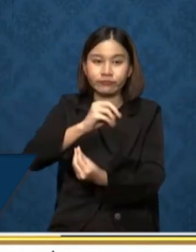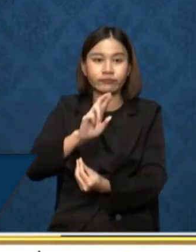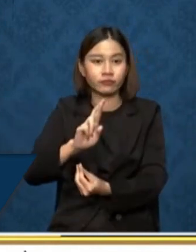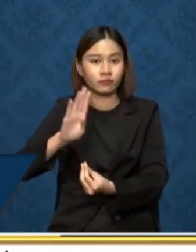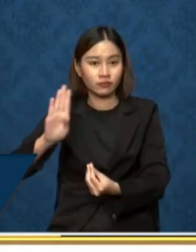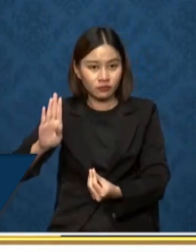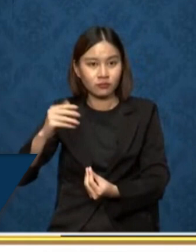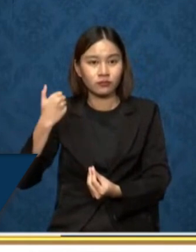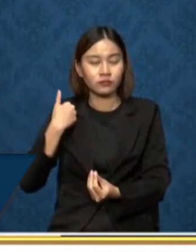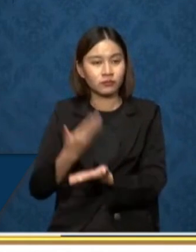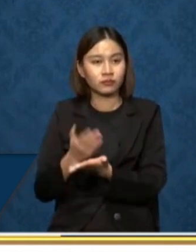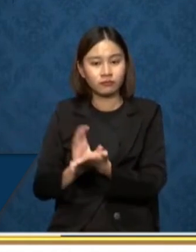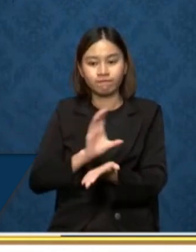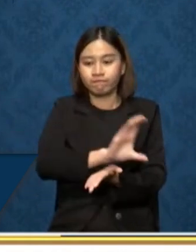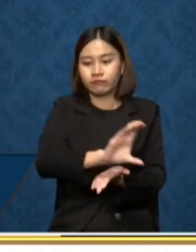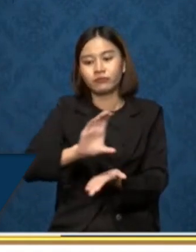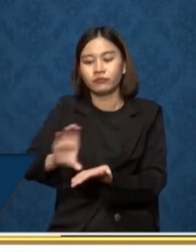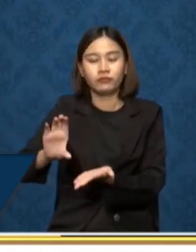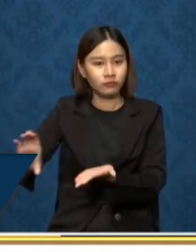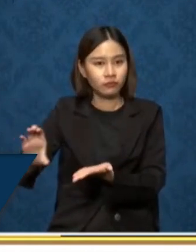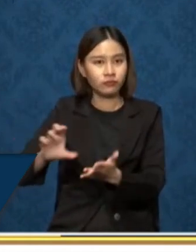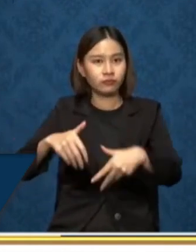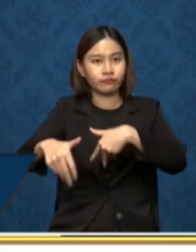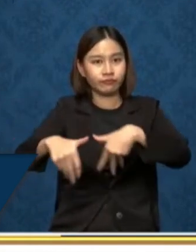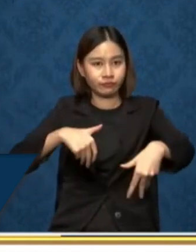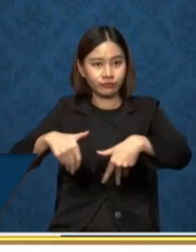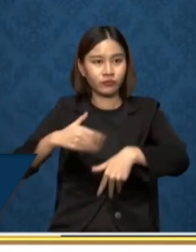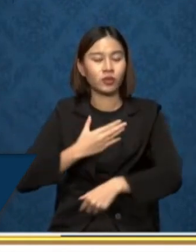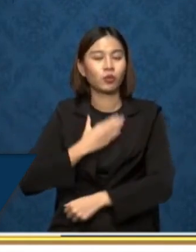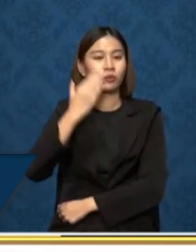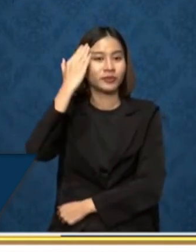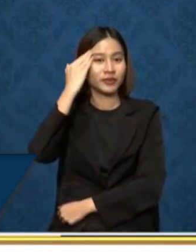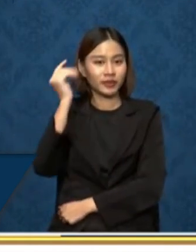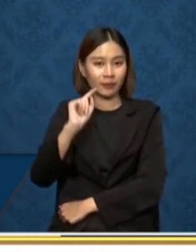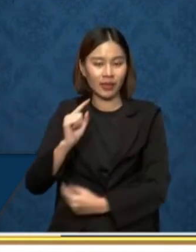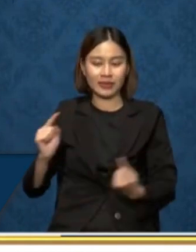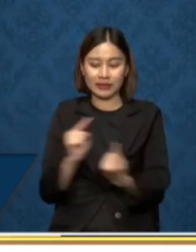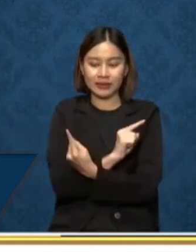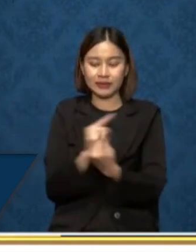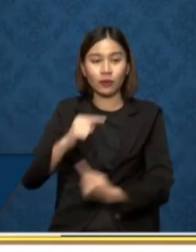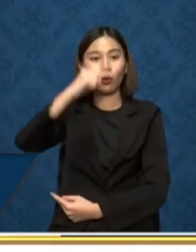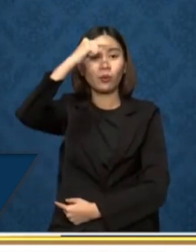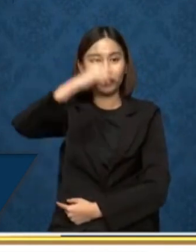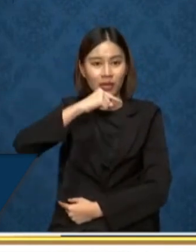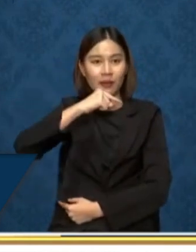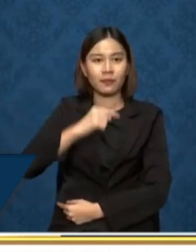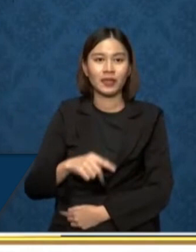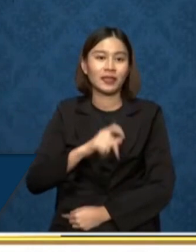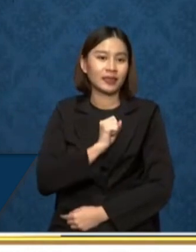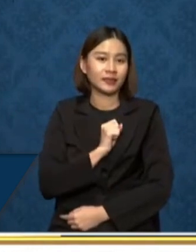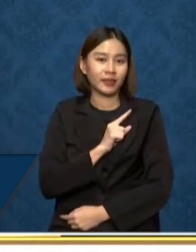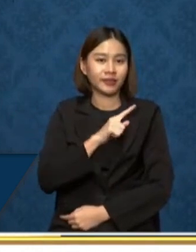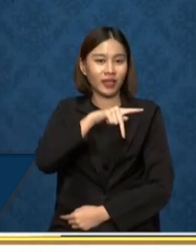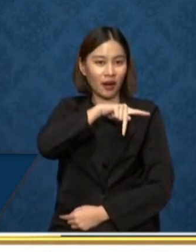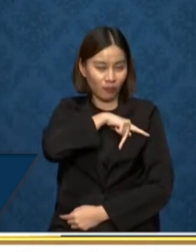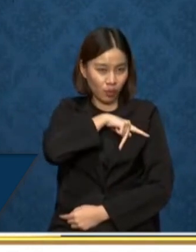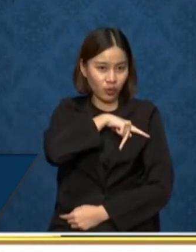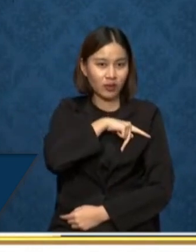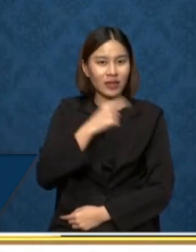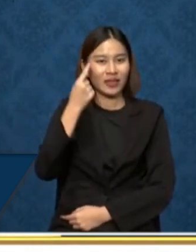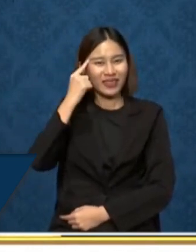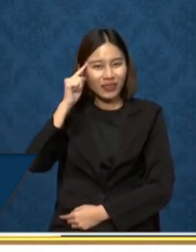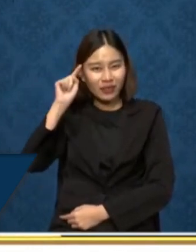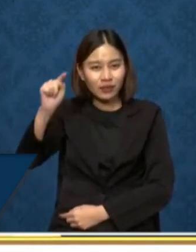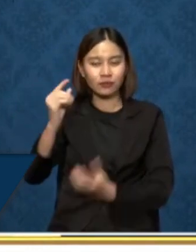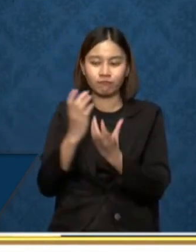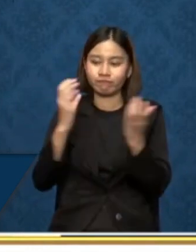ให้มันเกิดการลงทุนในพื้นที่ผมทราบดีนะครับว่าสังคมไทยเป็นสังคมเมืองพุทธนะครับเรามีการคำนึงถึ